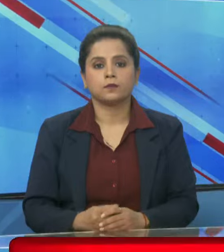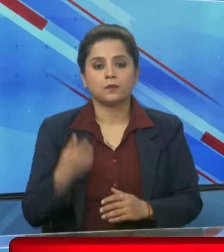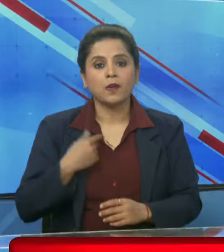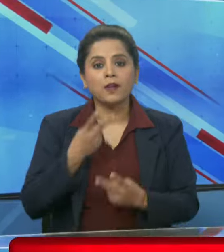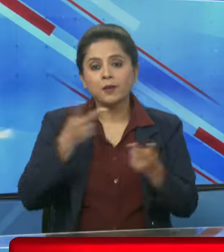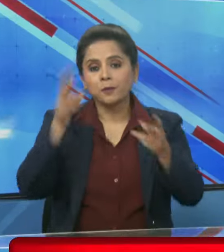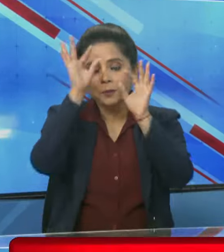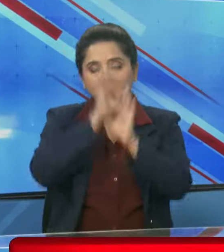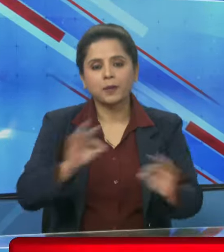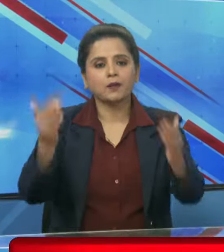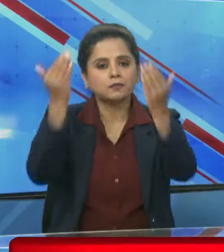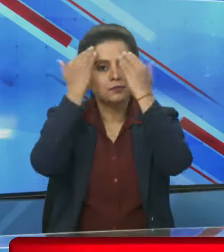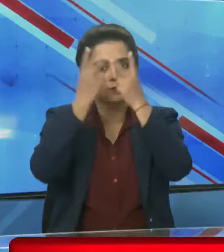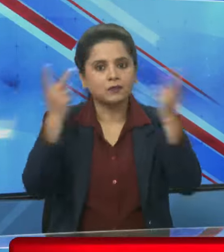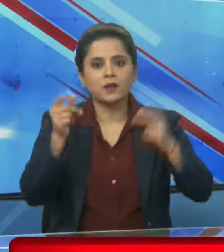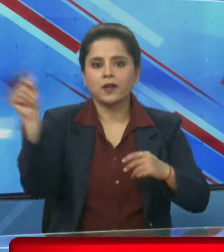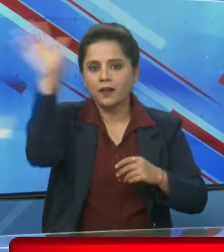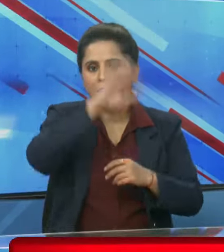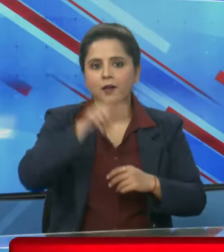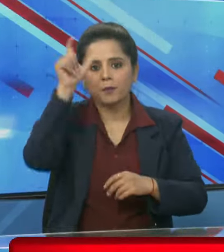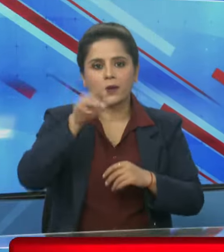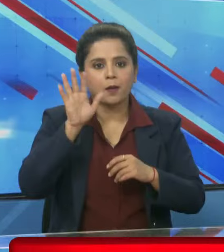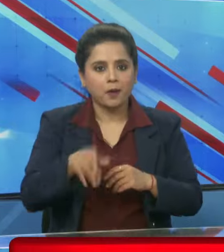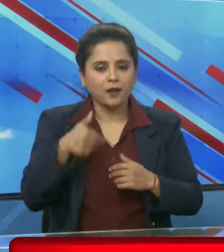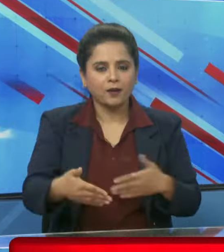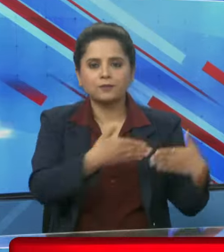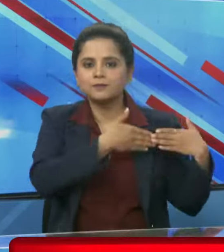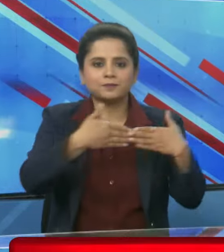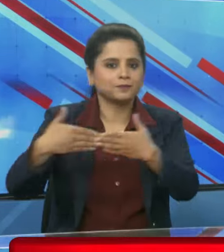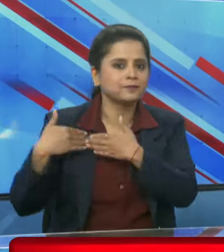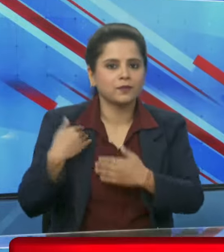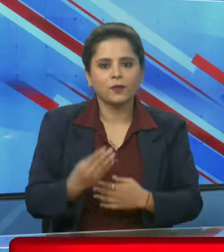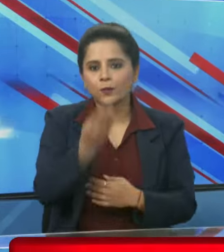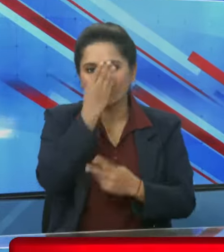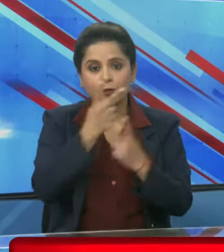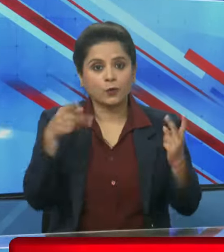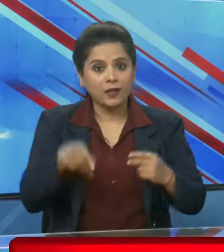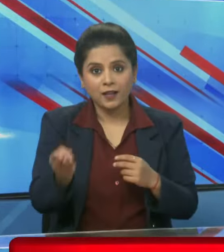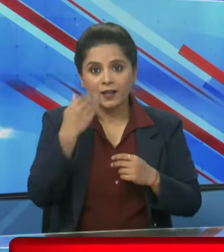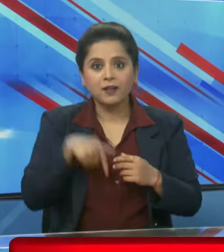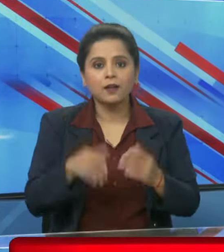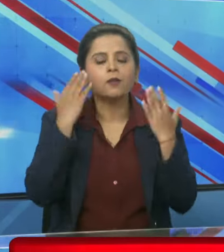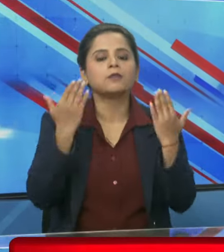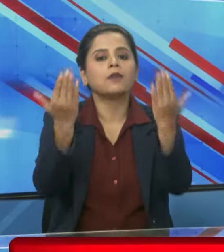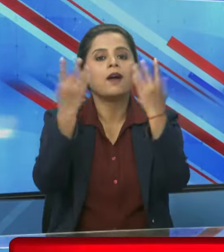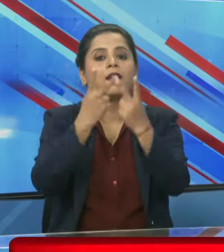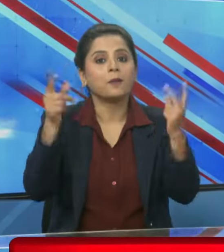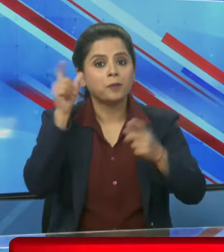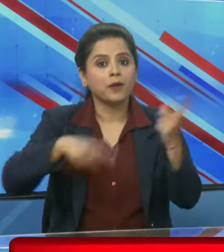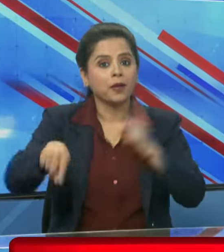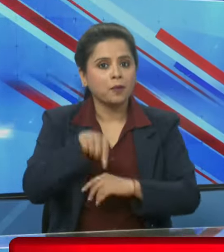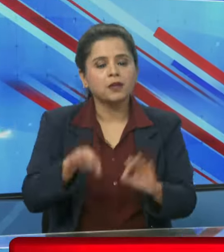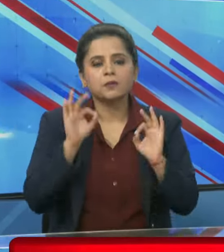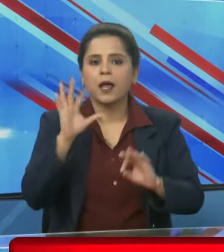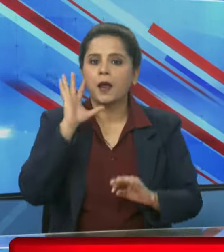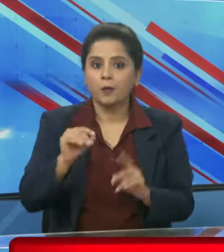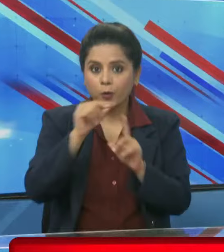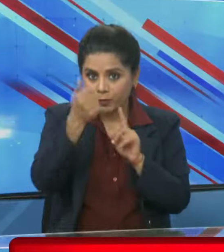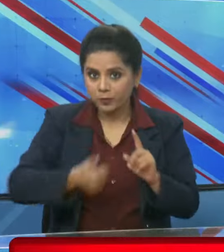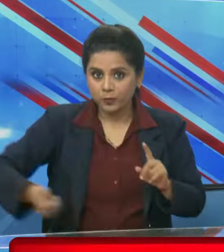अमन और चैन की दुआओं के साथ देशभर में मनाई जा रही है ईद। ईदगाहों में नमाज की विशेष